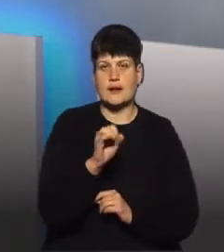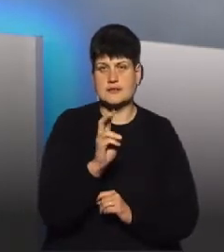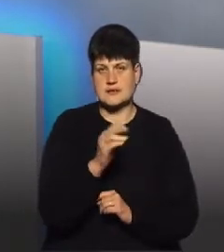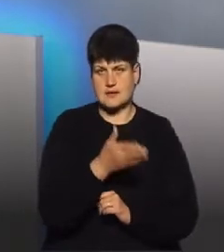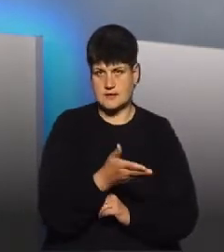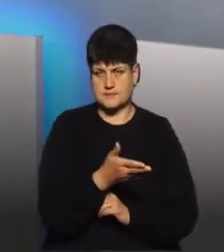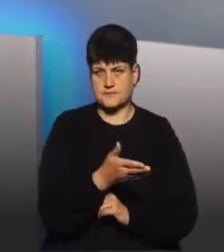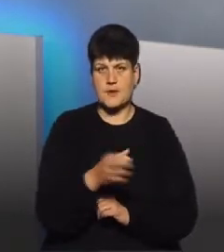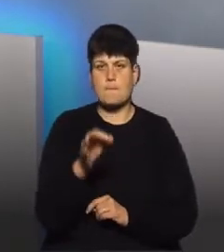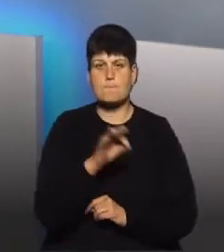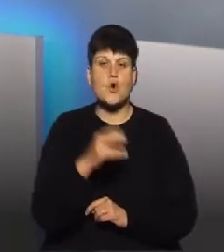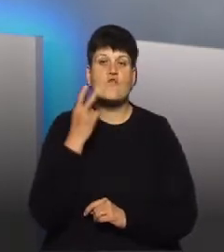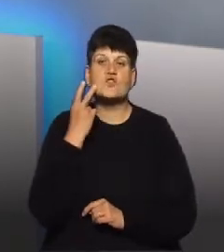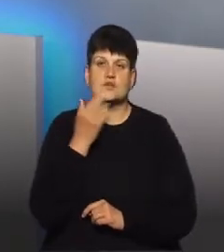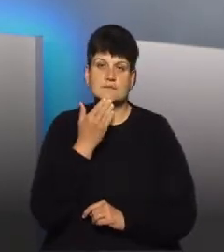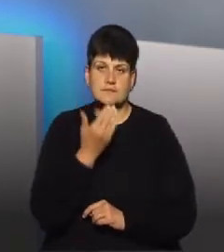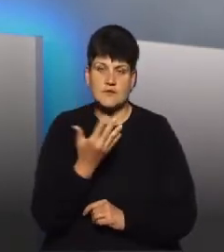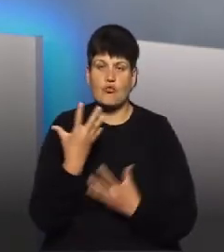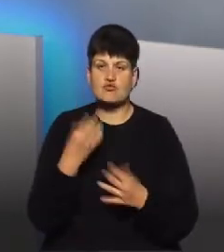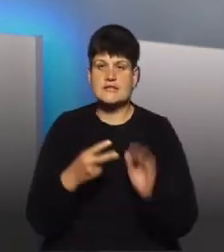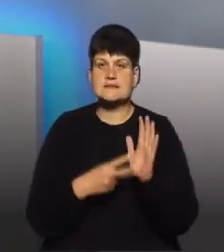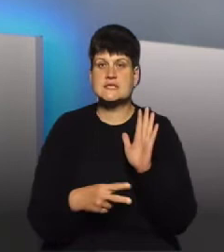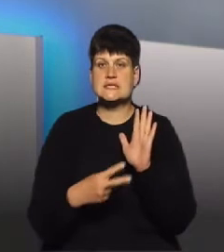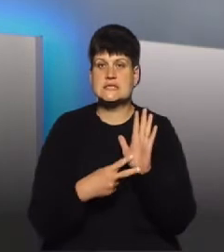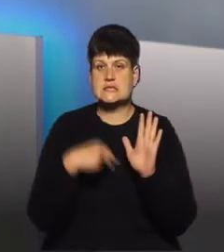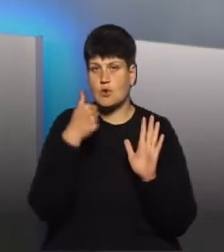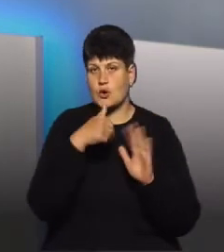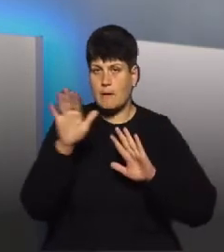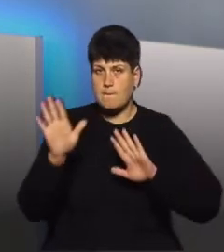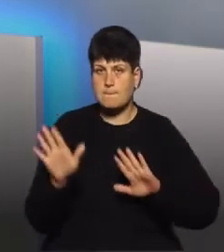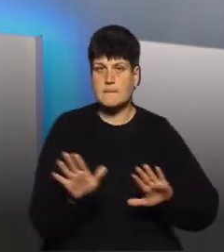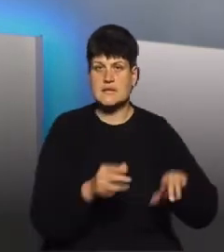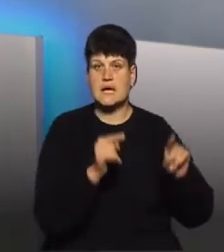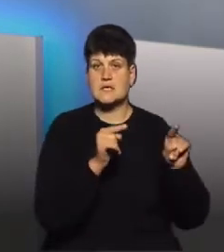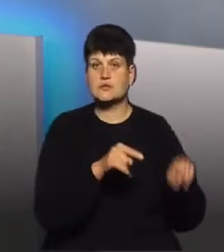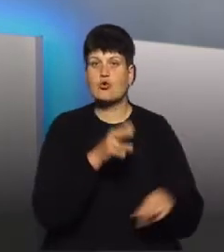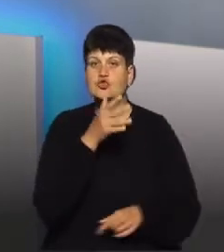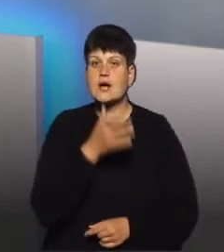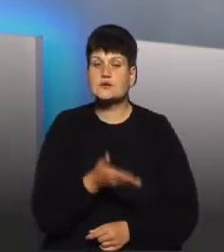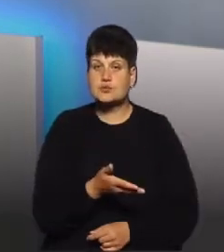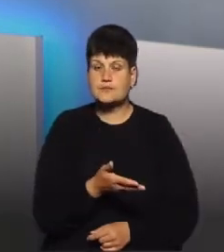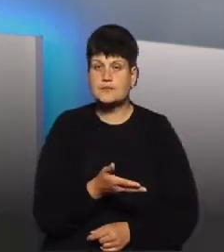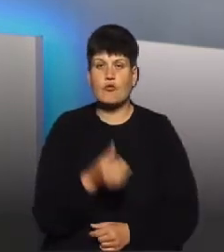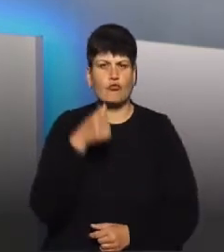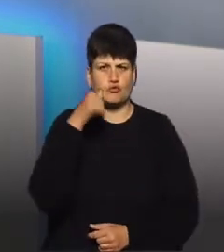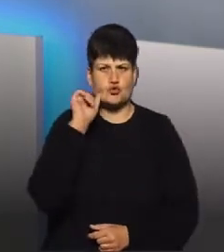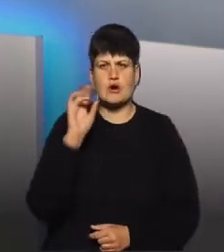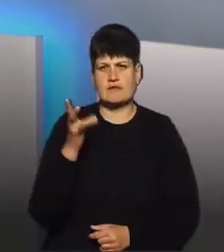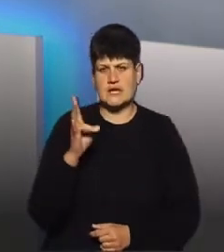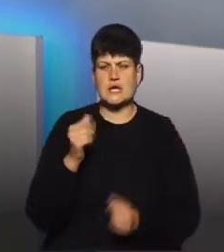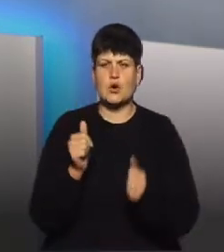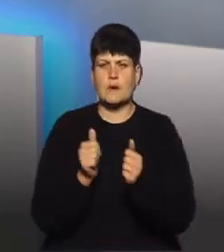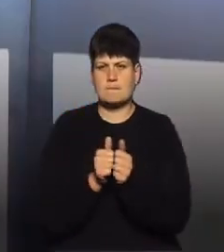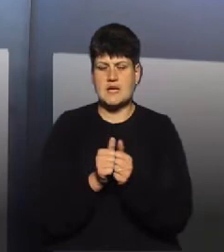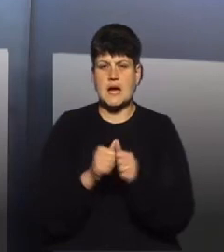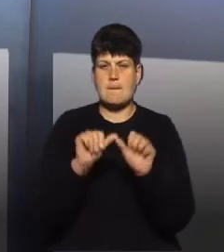провічне, мабуть. Вже 77 років минає з того часу. Вчора в неділю, так, біля пам'ятника жертв